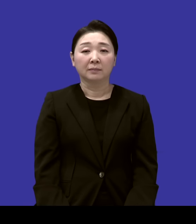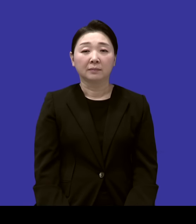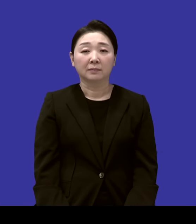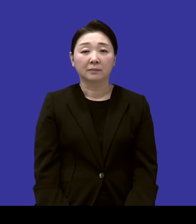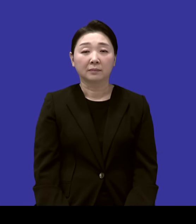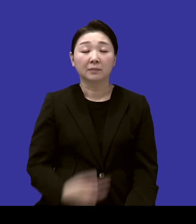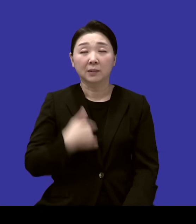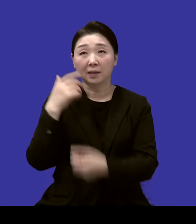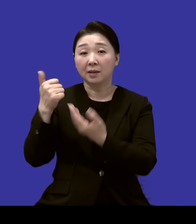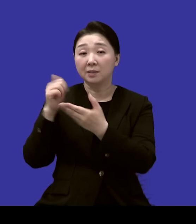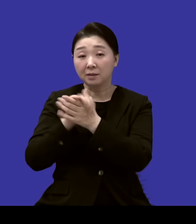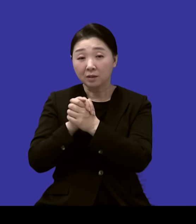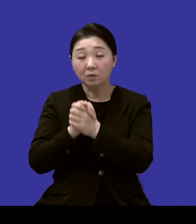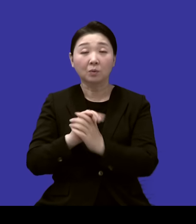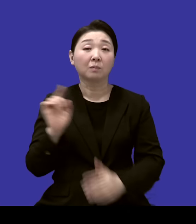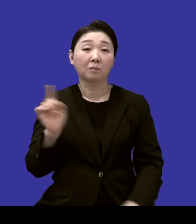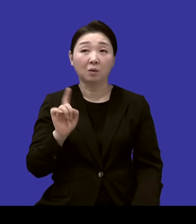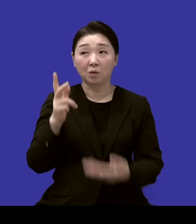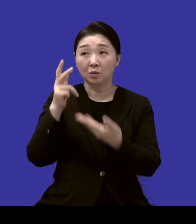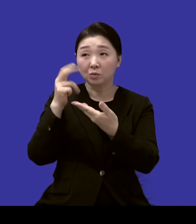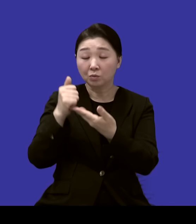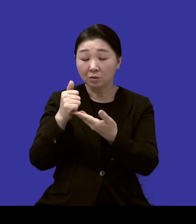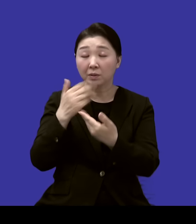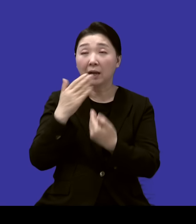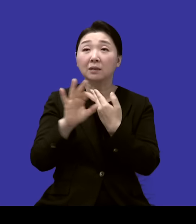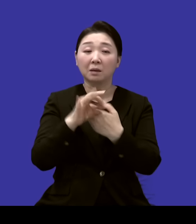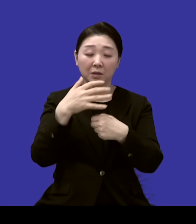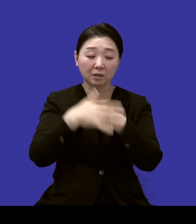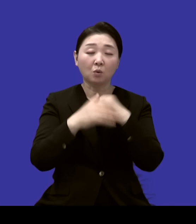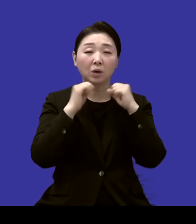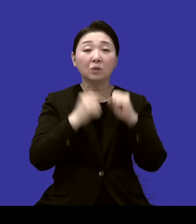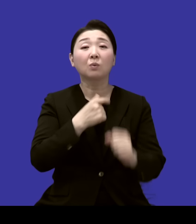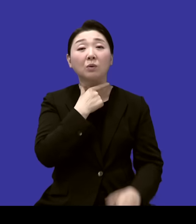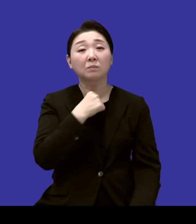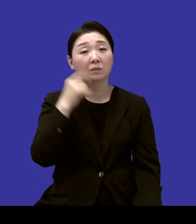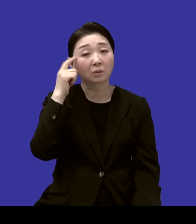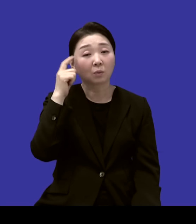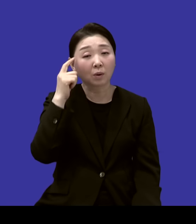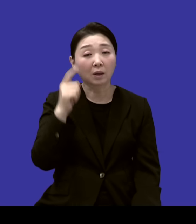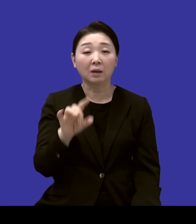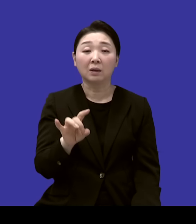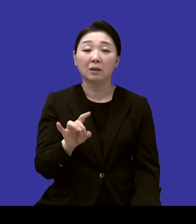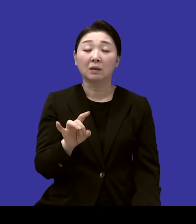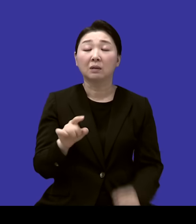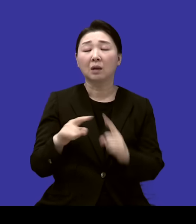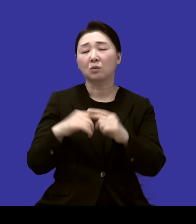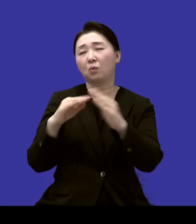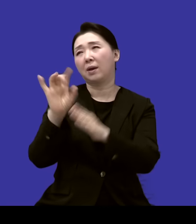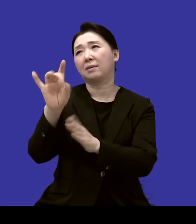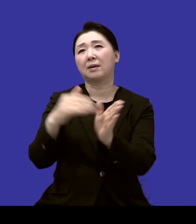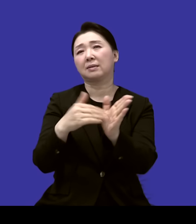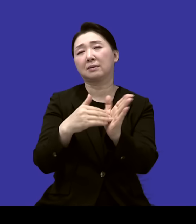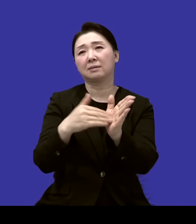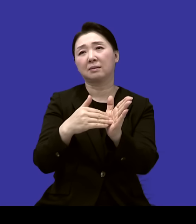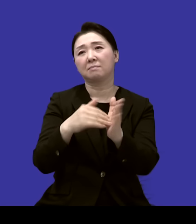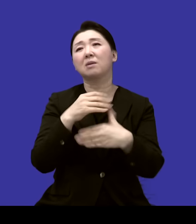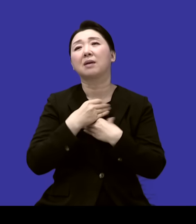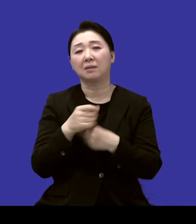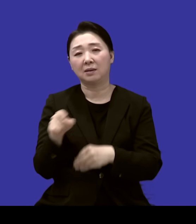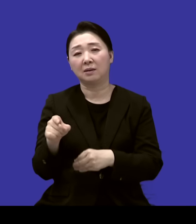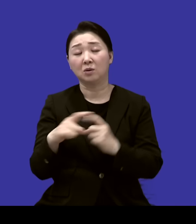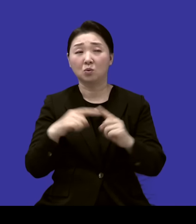제가 하나님한테 기도했던 거는 주님 가능하면 대구에 있고 싶다. 왜냐하면 제가 유일하게 정말 마음 붙일 때가 교회밖에 없었거든요. 네. 교회